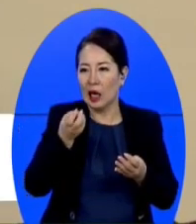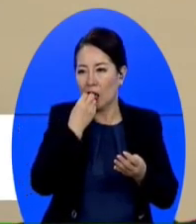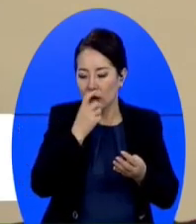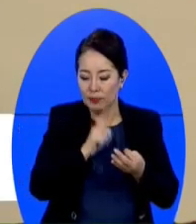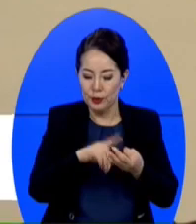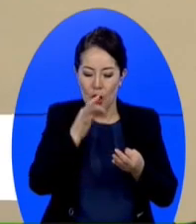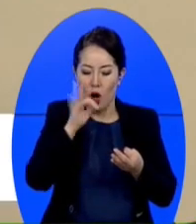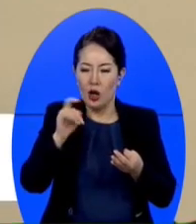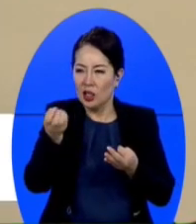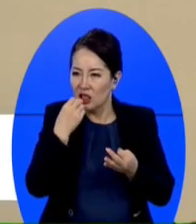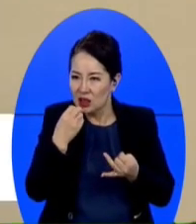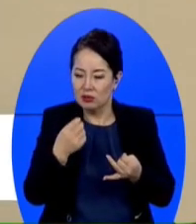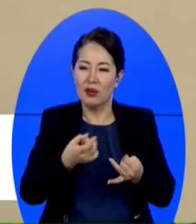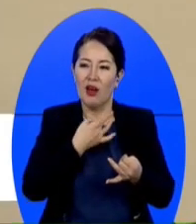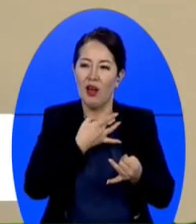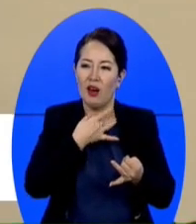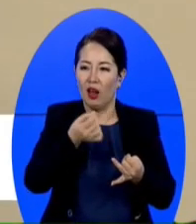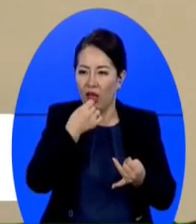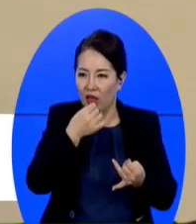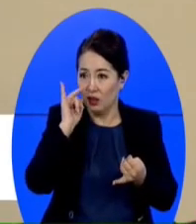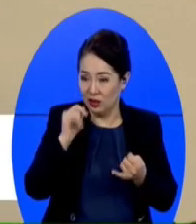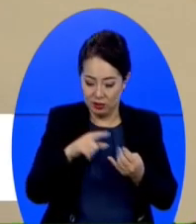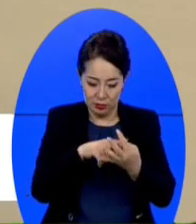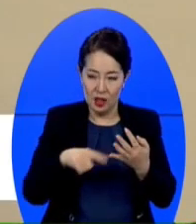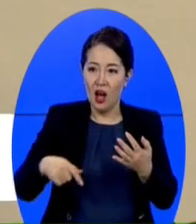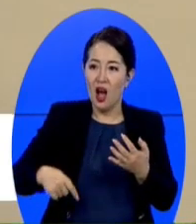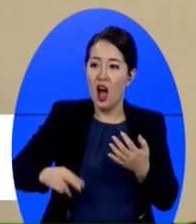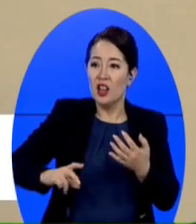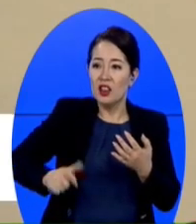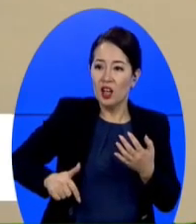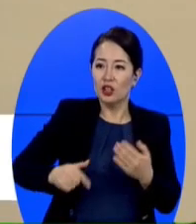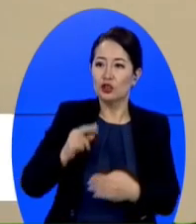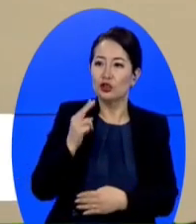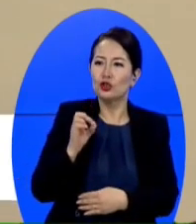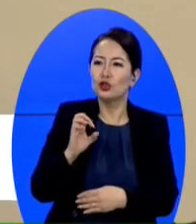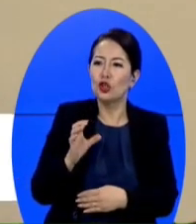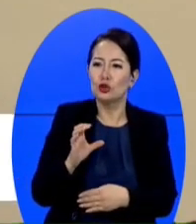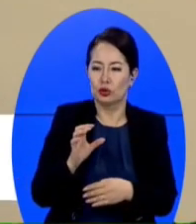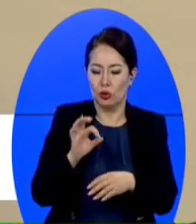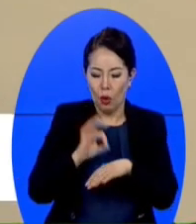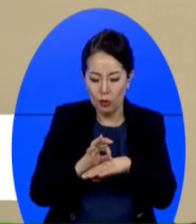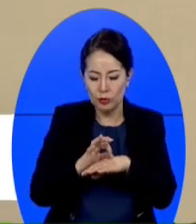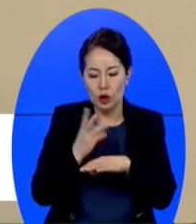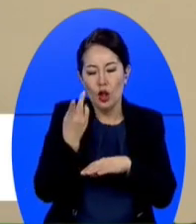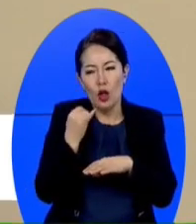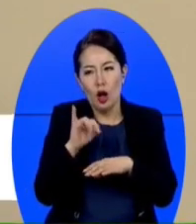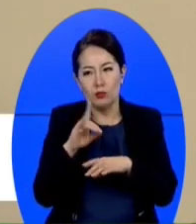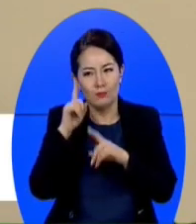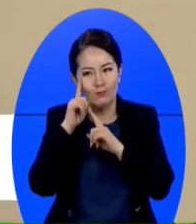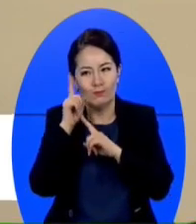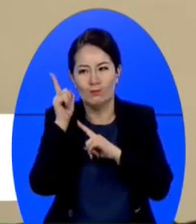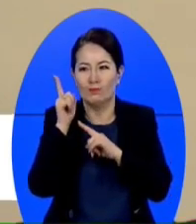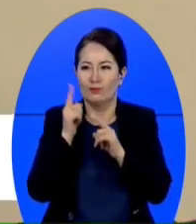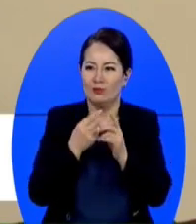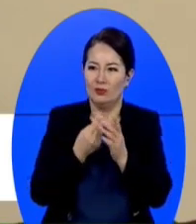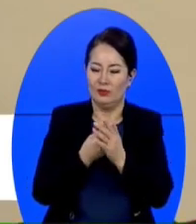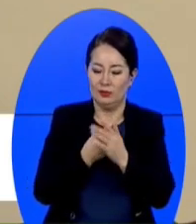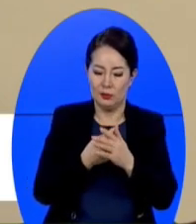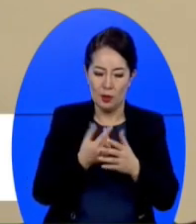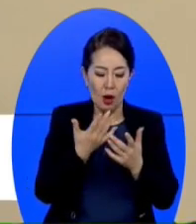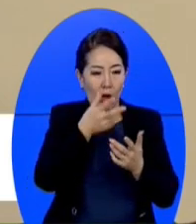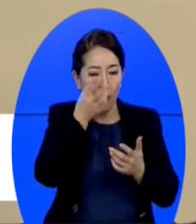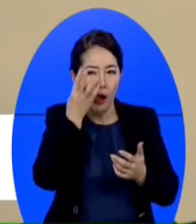зүйл хэрэглэсэн, арьгдасны зүйл хэрэглэсэн уулсууд болохоор илэрч цусны өвчлөл, нойр өвчгөө өвсөл, цус арга дуудлага нэмж явчихдаг. Яг тэр